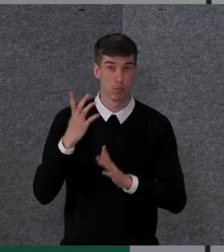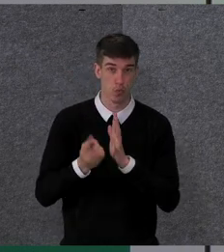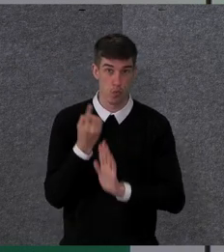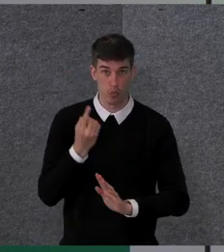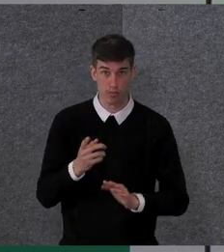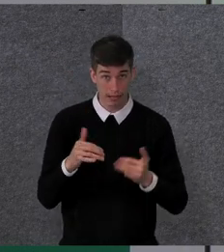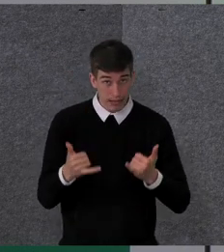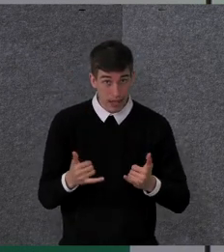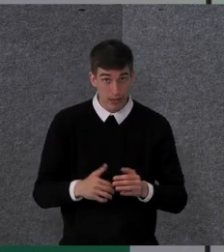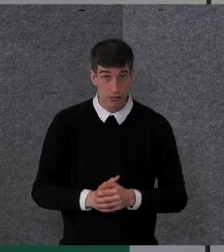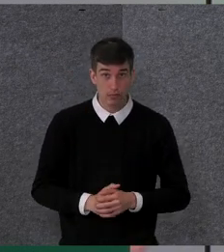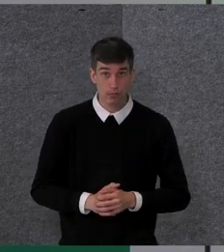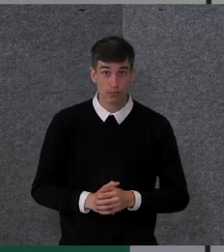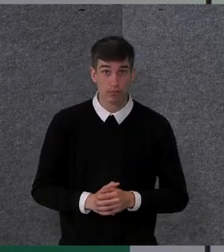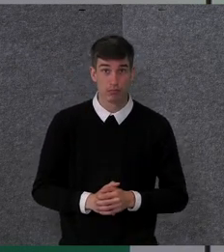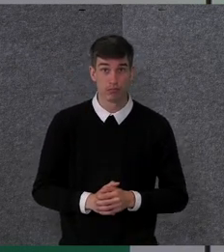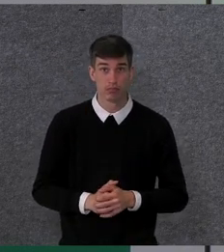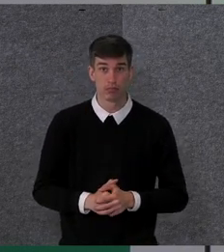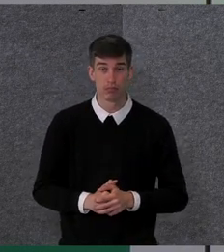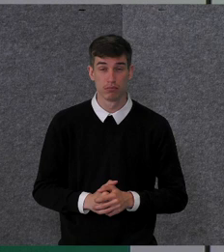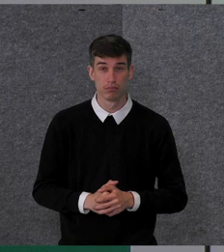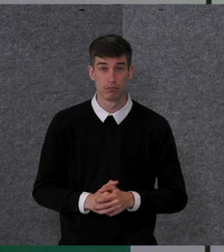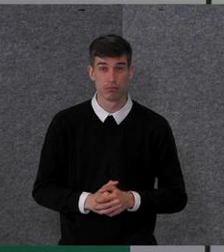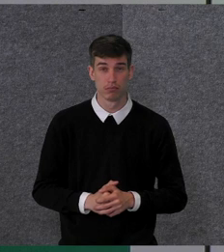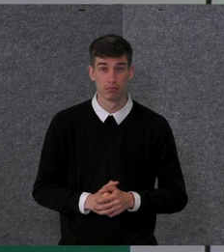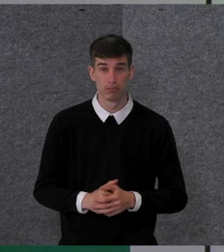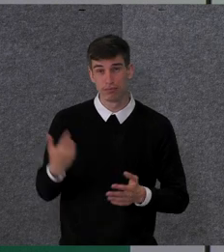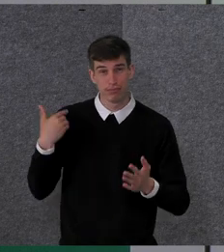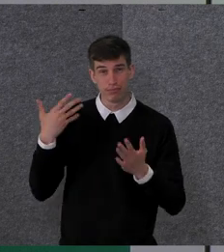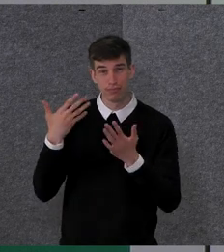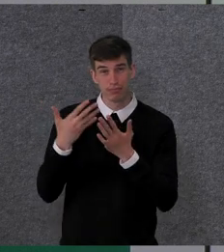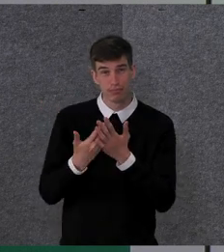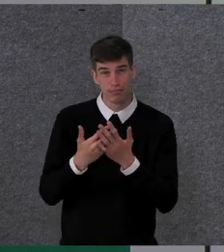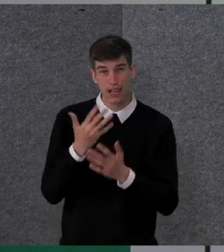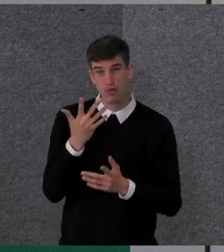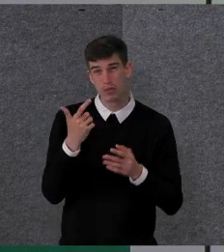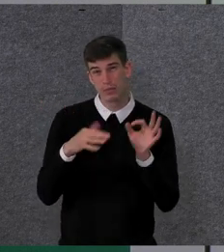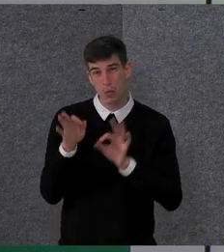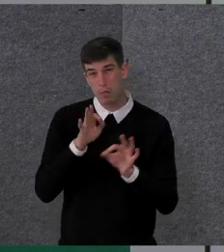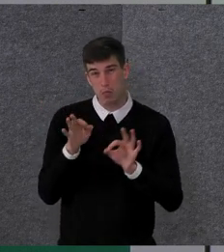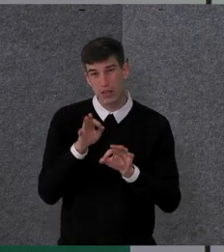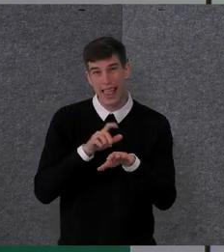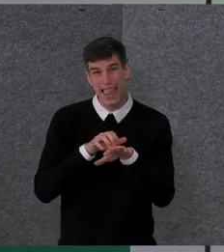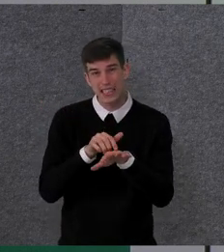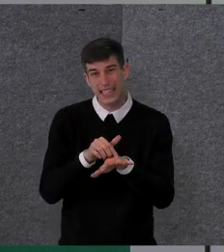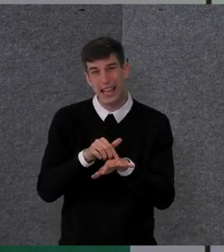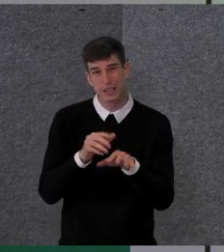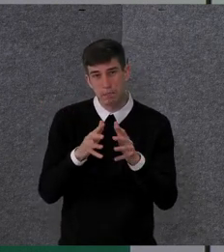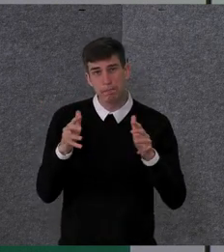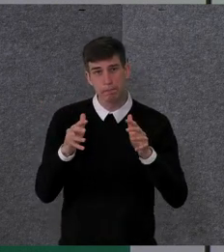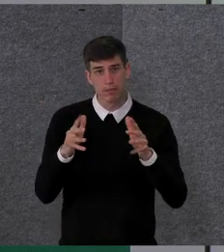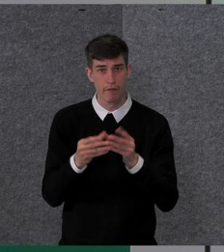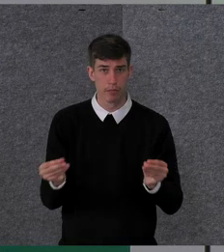heute? Ja, heute wissen wir, seitdem haben wir 75% der Insektenmasse verloren.